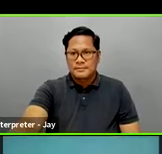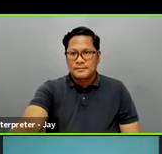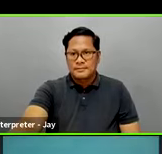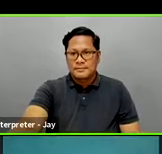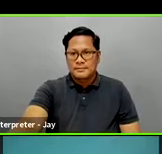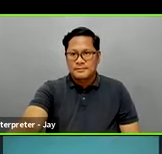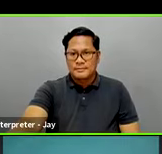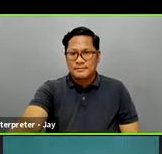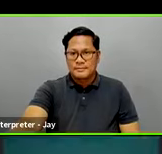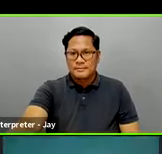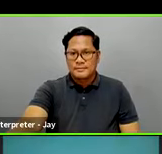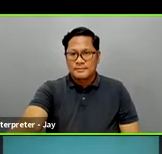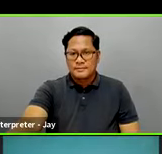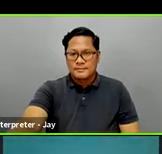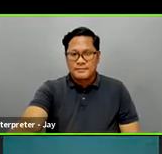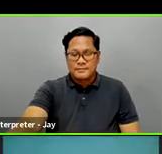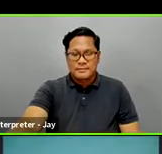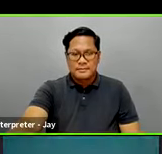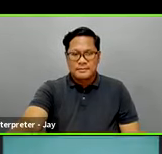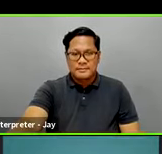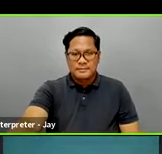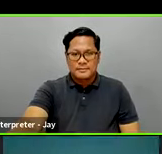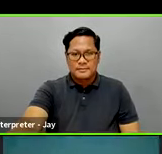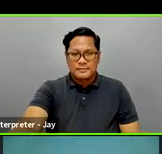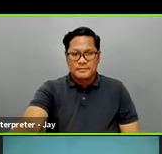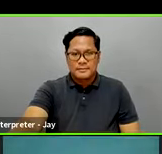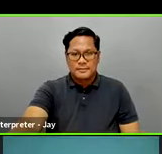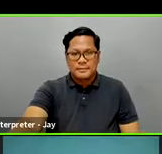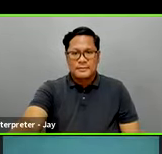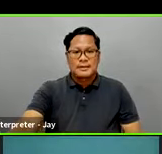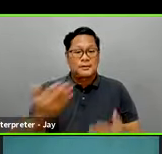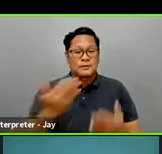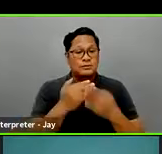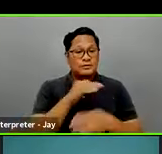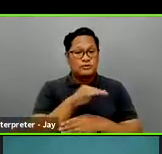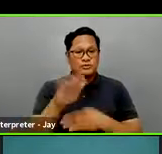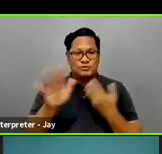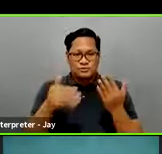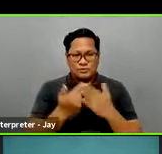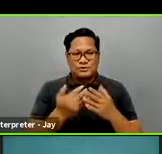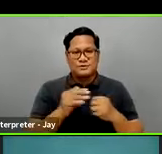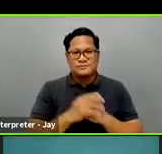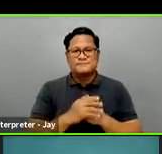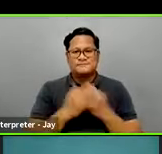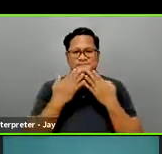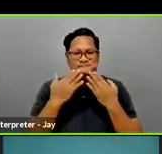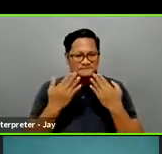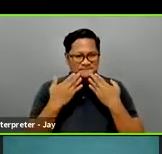Gandang hapon sa lahat. Maraming salamat.